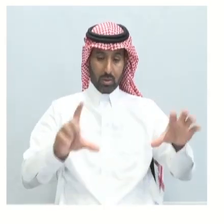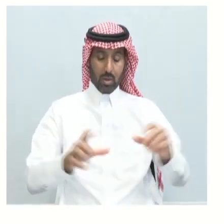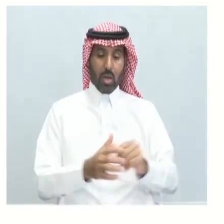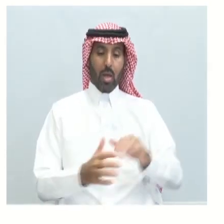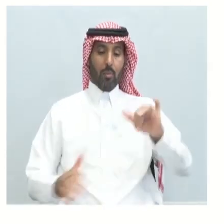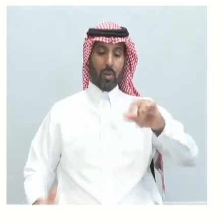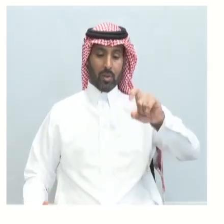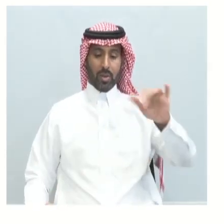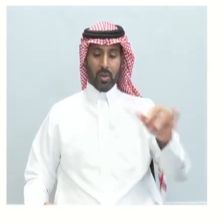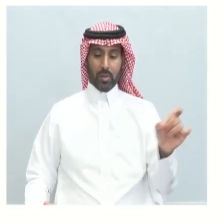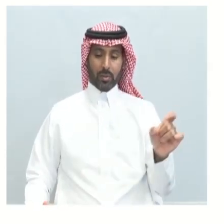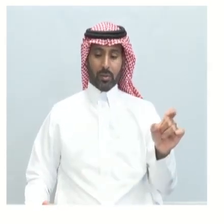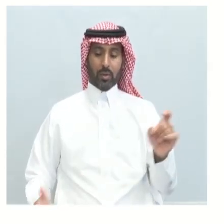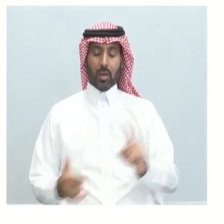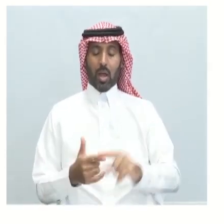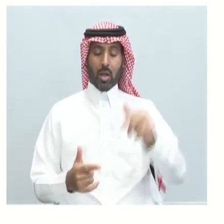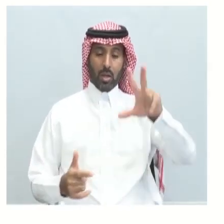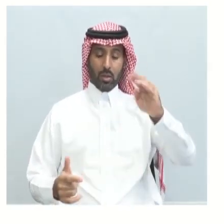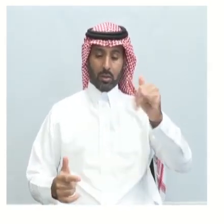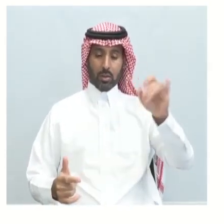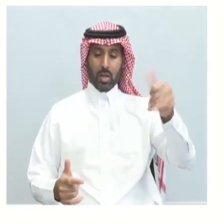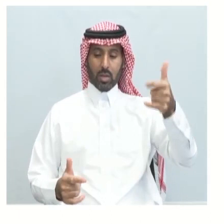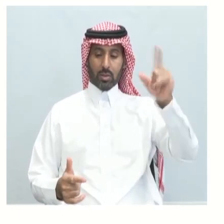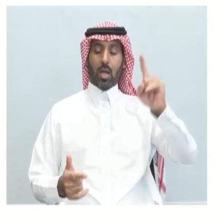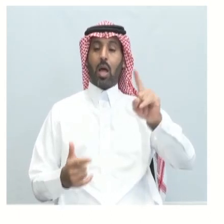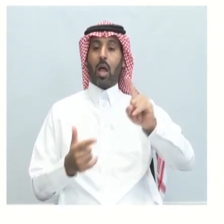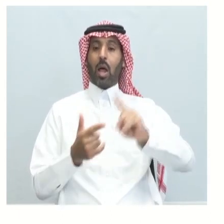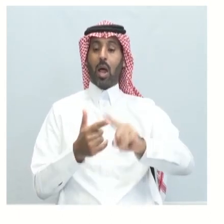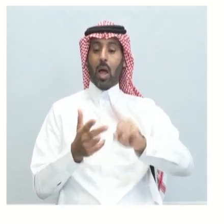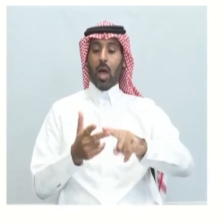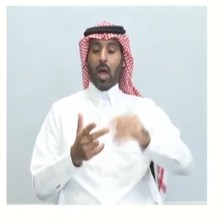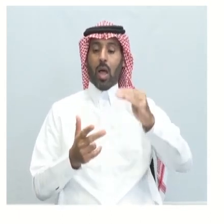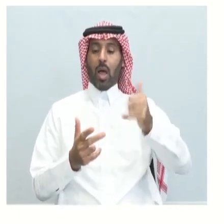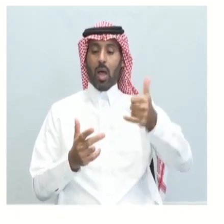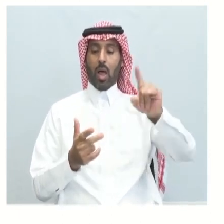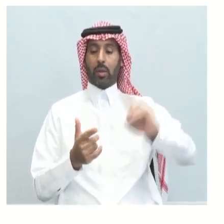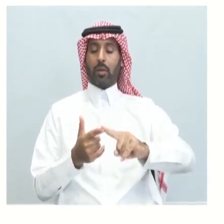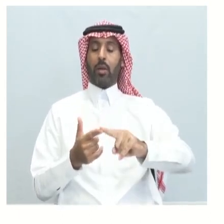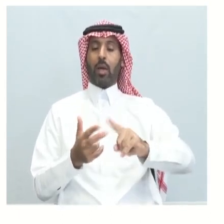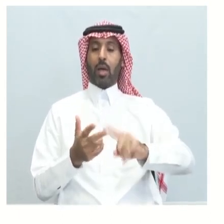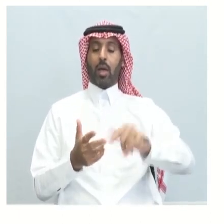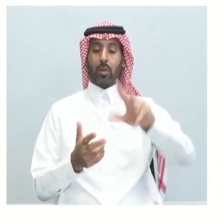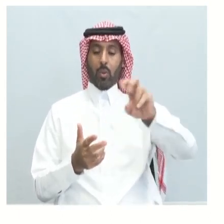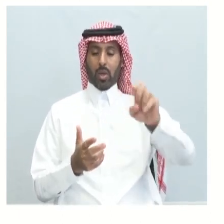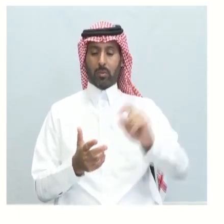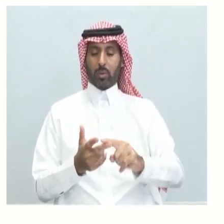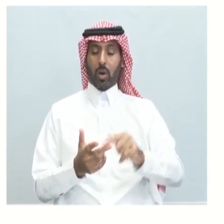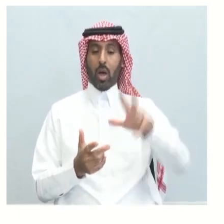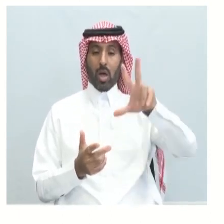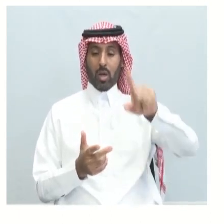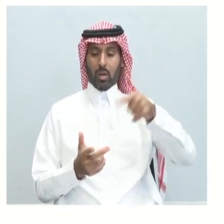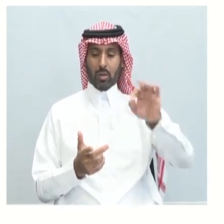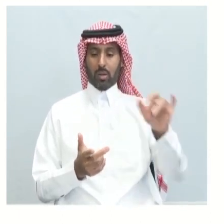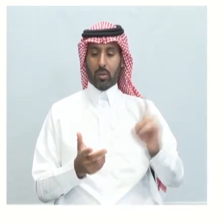بمدين ولدينا هنا اقليم الحجاز واقليم حائل واقليم الدوادمي وا الريم